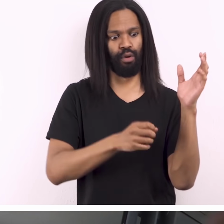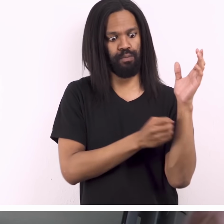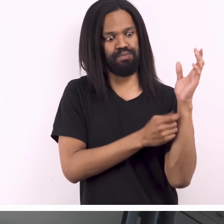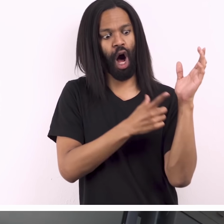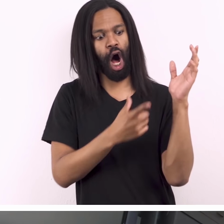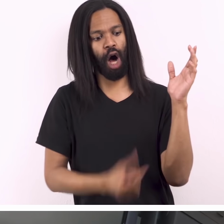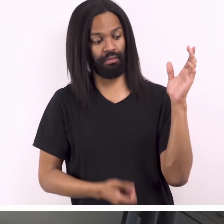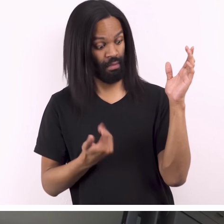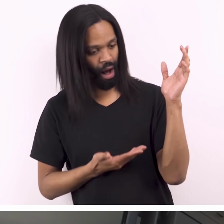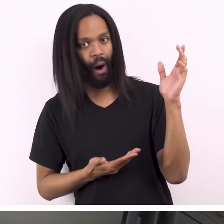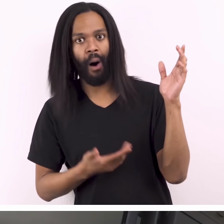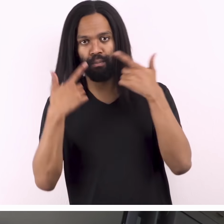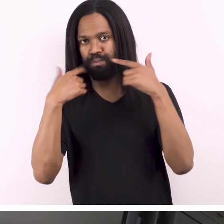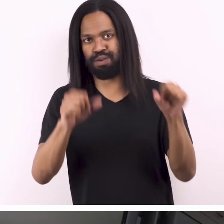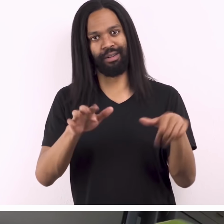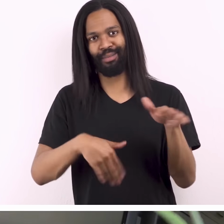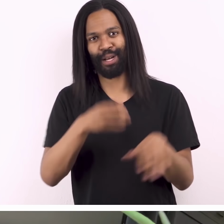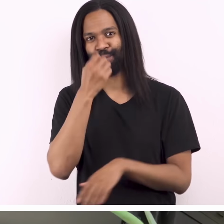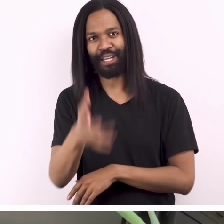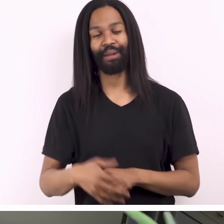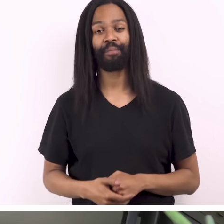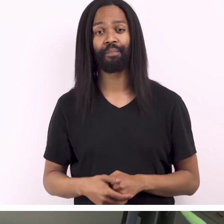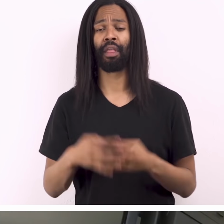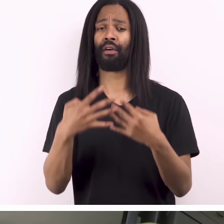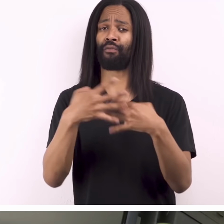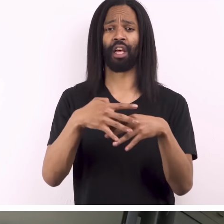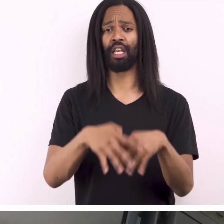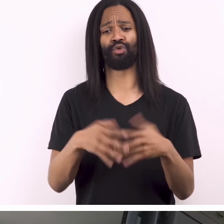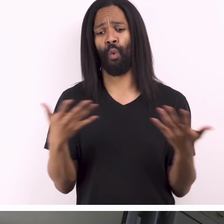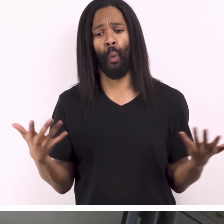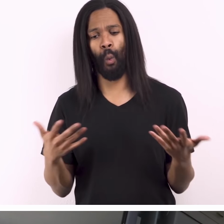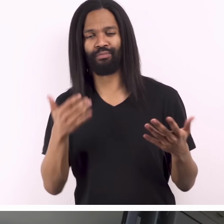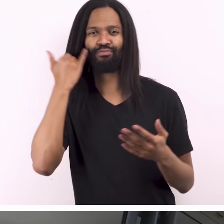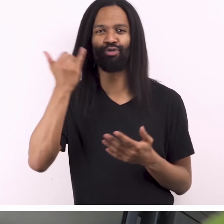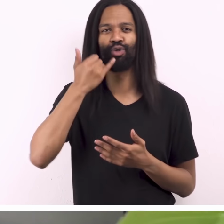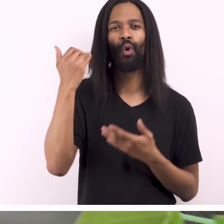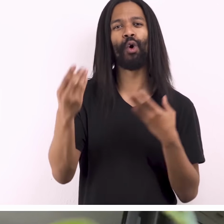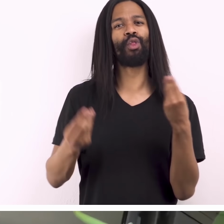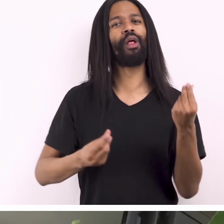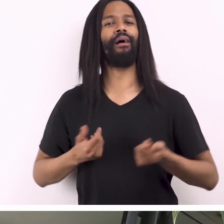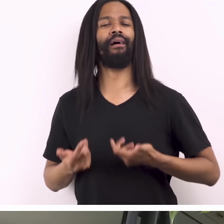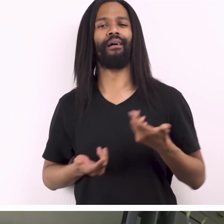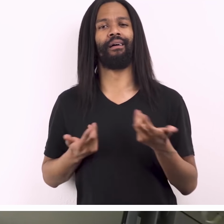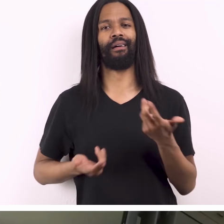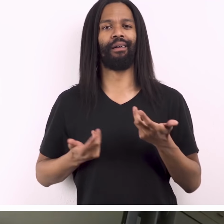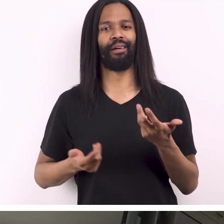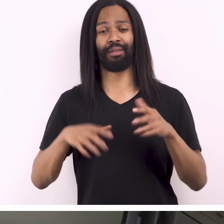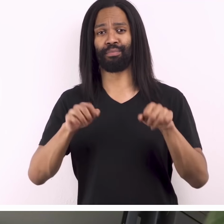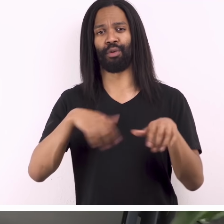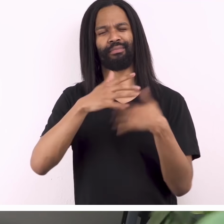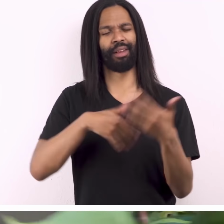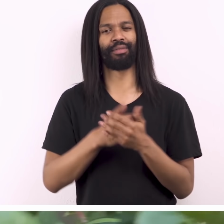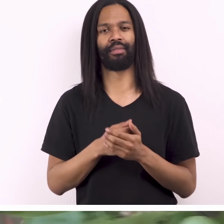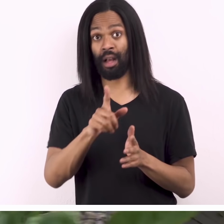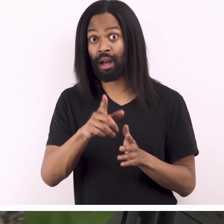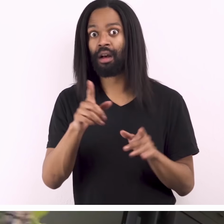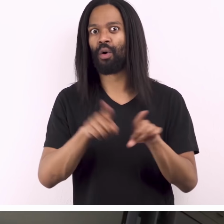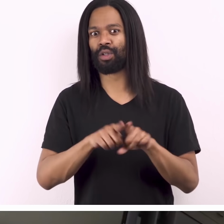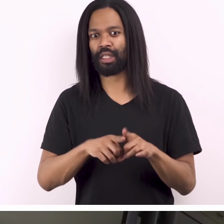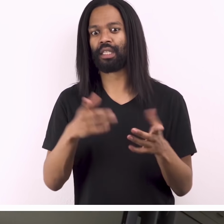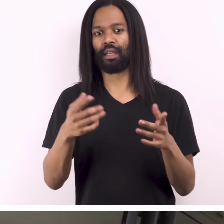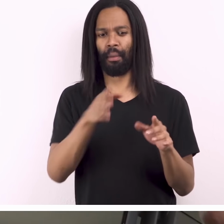bien. Voilà, il vous fait des variégations, un petit peu jaune, un petit peu de tout. Sachez qu'il y a des dérivés,